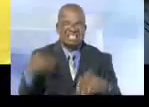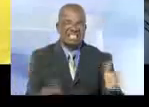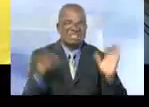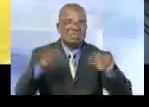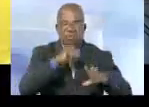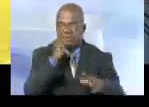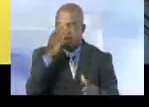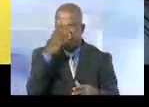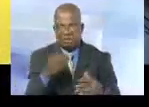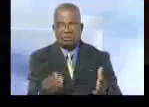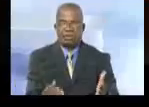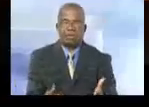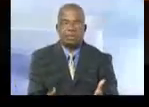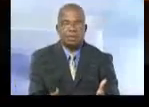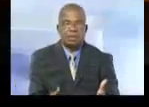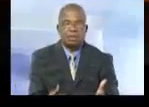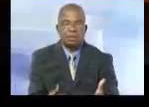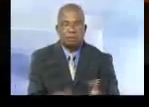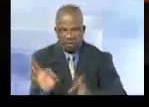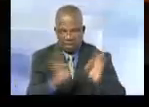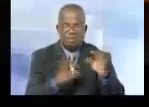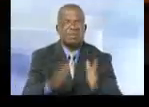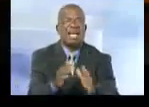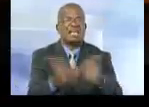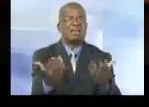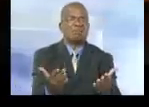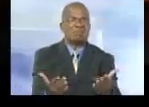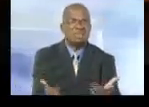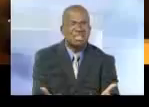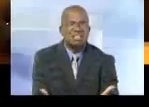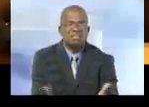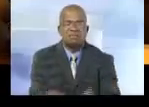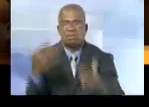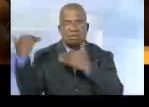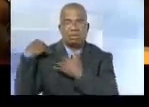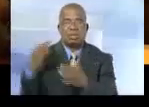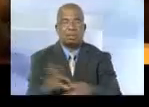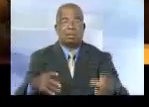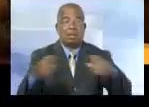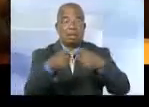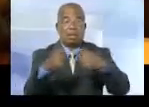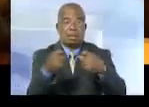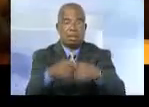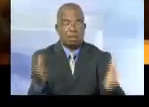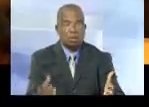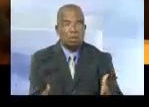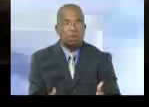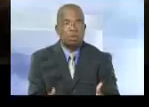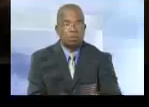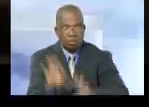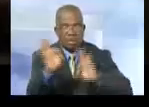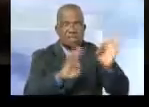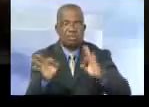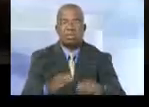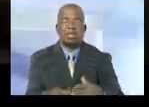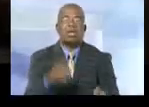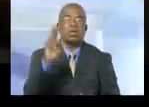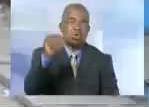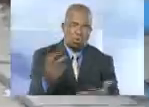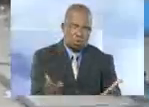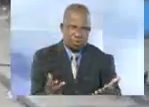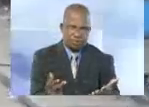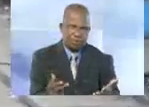2010. Face à la presse, les responsables de la CIE rassurent, il ne s'agit pas de délestage. Cette fois, les causes sont